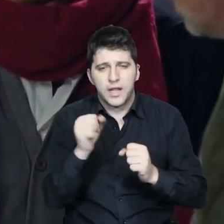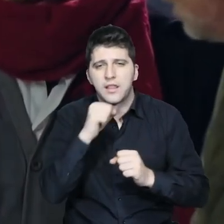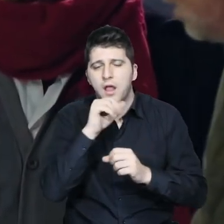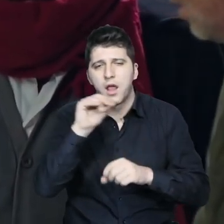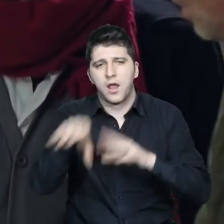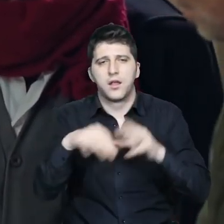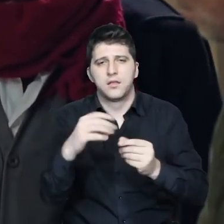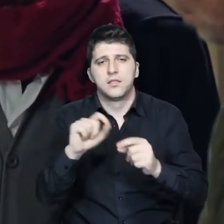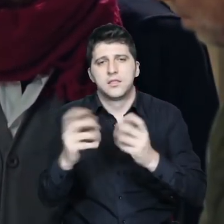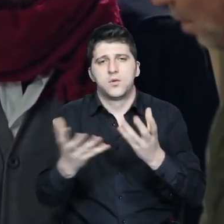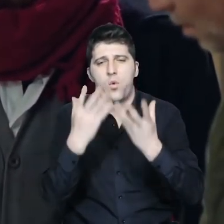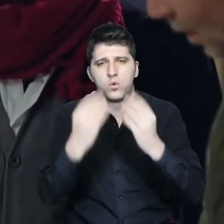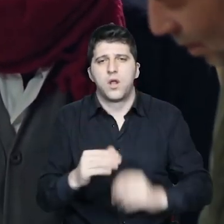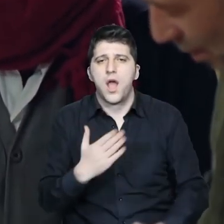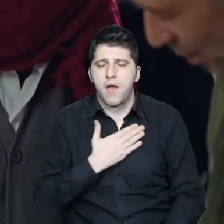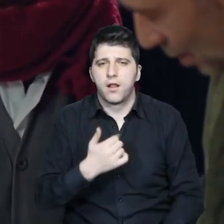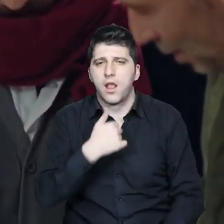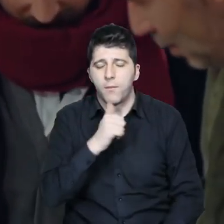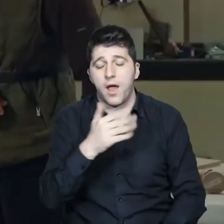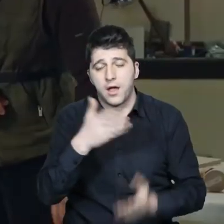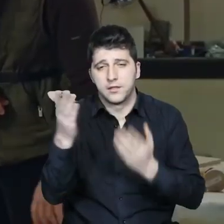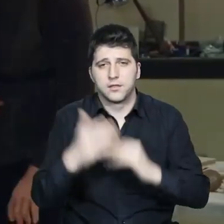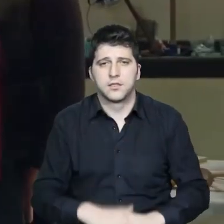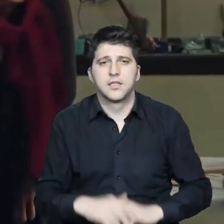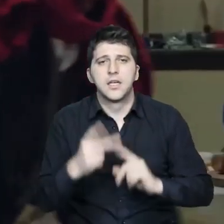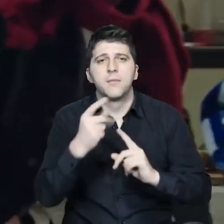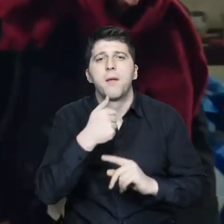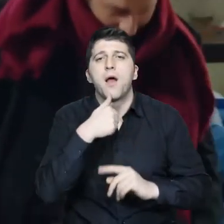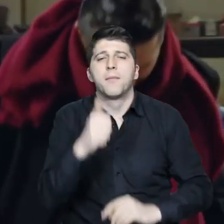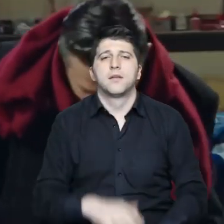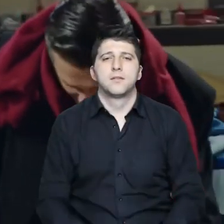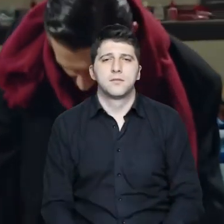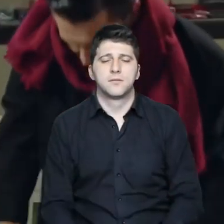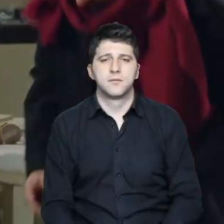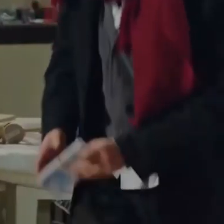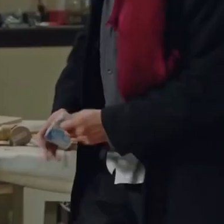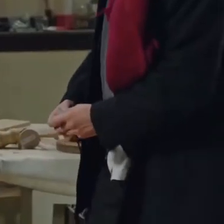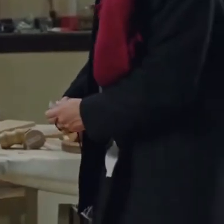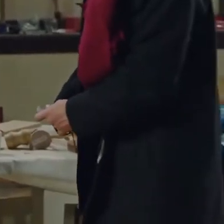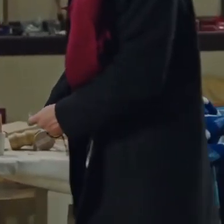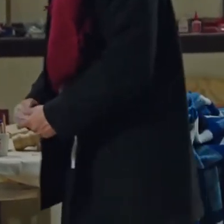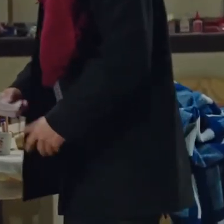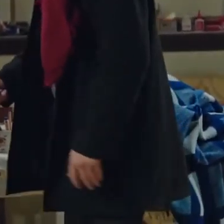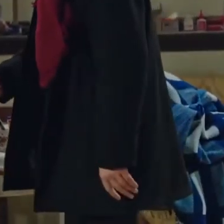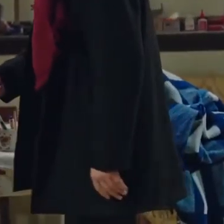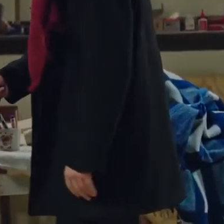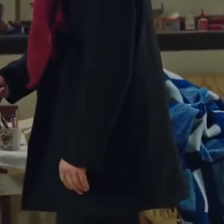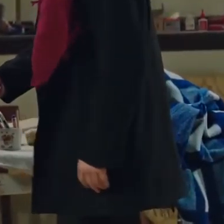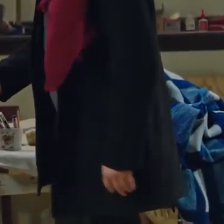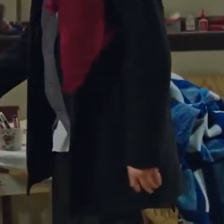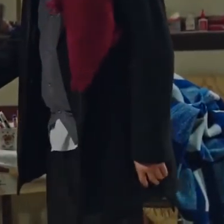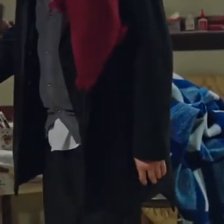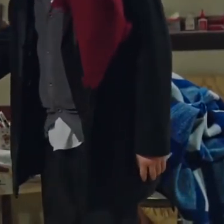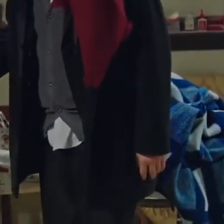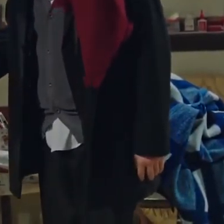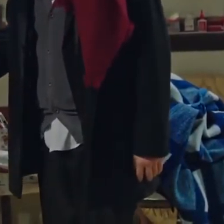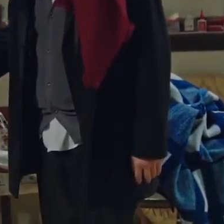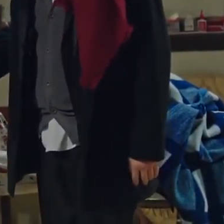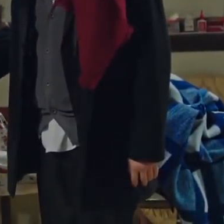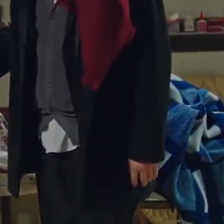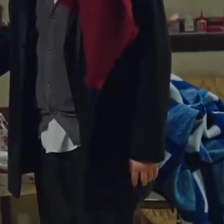yakarsınız. Eyvallah abi. Hadi geçin. İbrahim abi. Sehpadaki parayı alıp uzattı. Mahcubiyetinden İbrahim'e